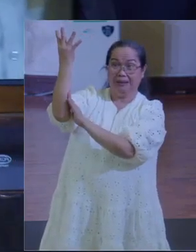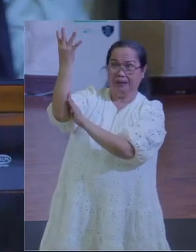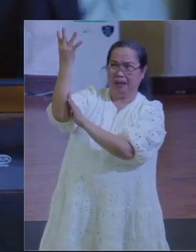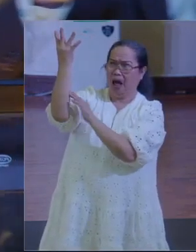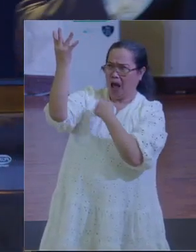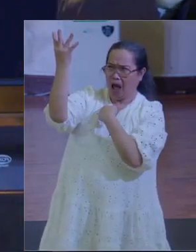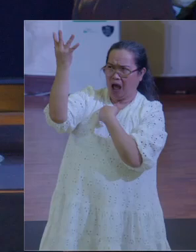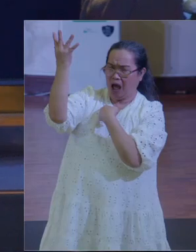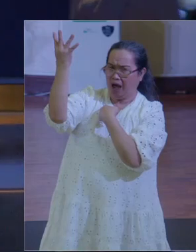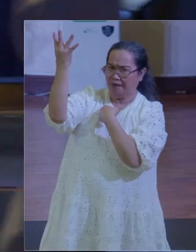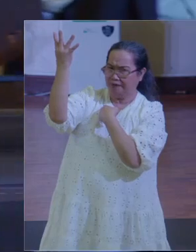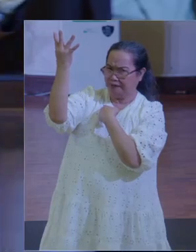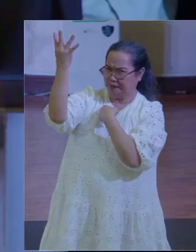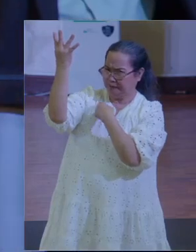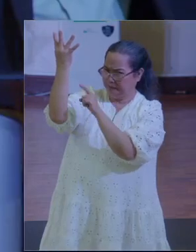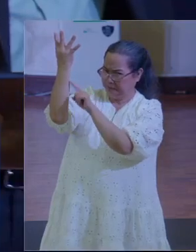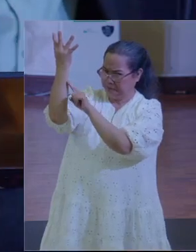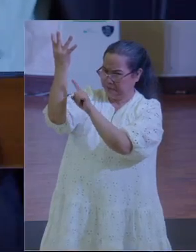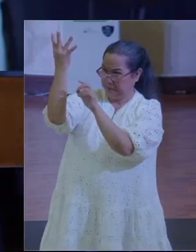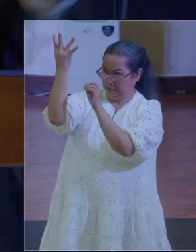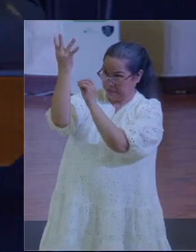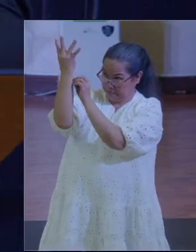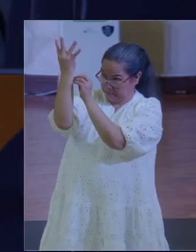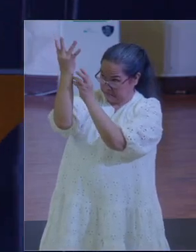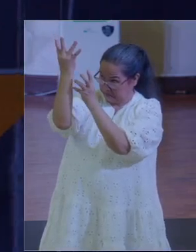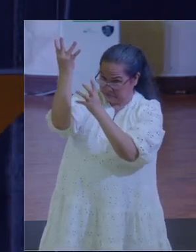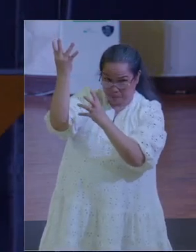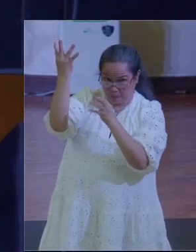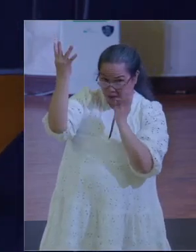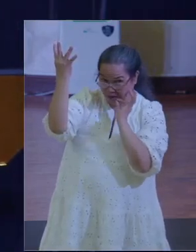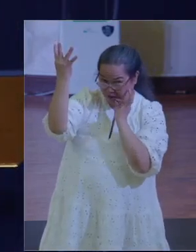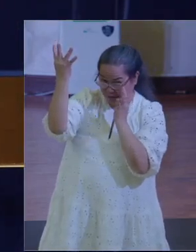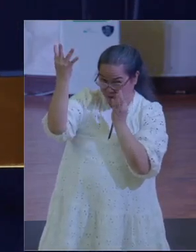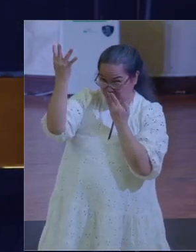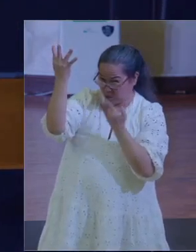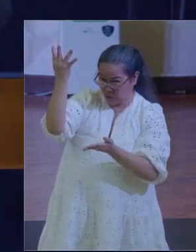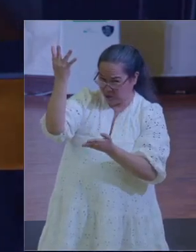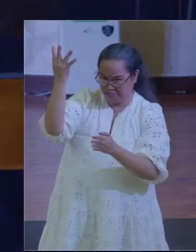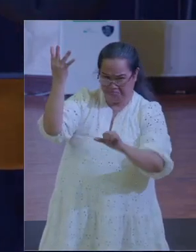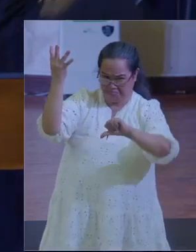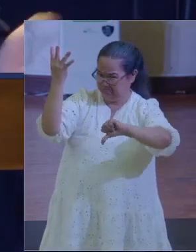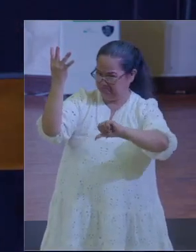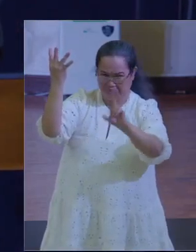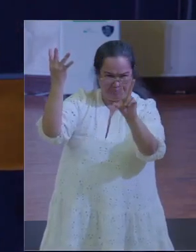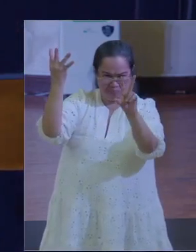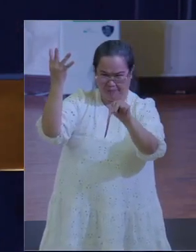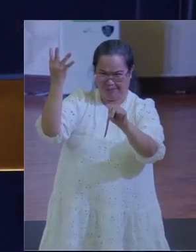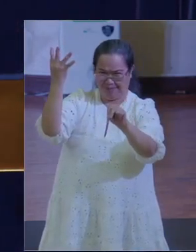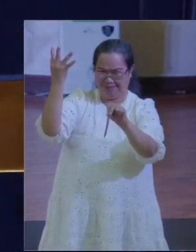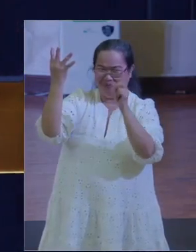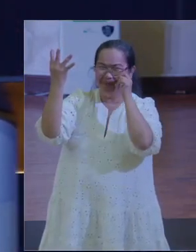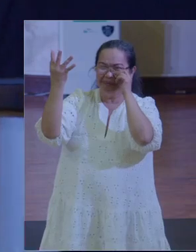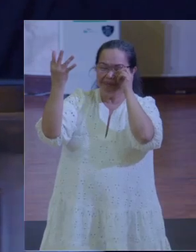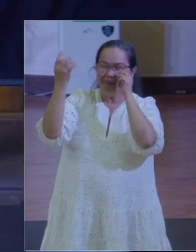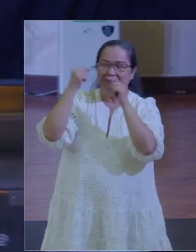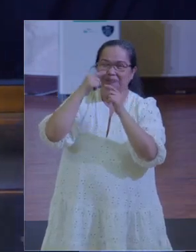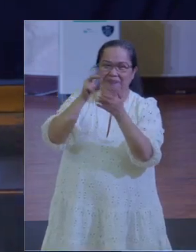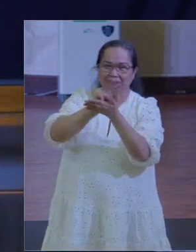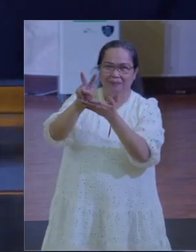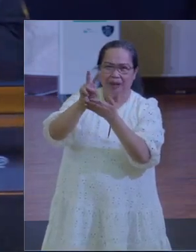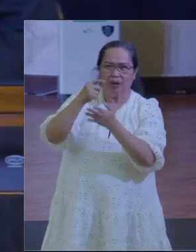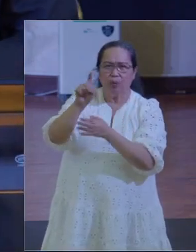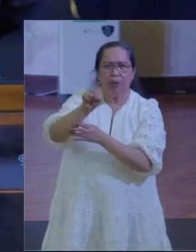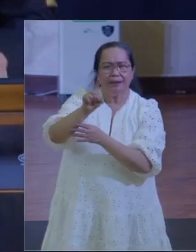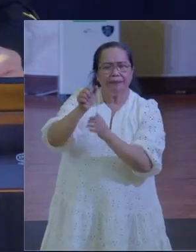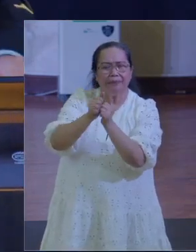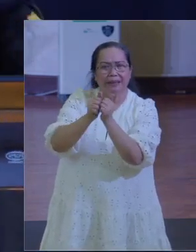meron siyang binanggit sa konteksto. Nasa verse 43 na tayo. Ibig sabihin nun, yung naunang mga verses kasama sa konteksto, ano